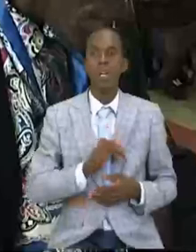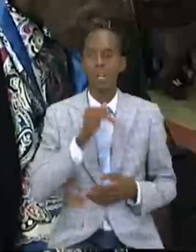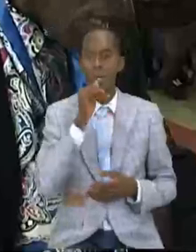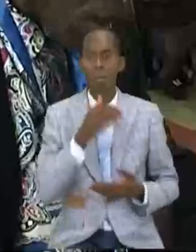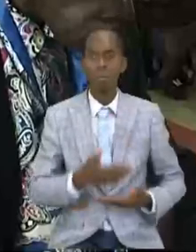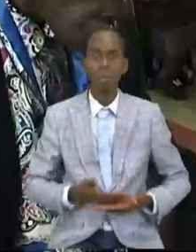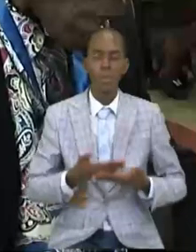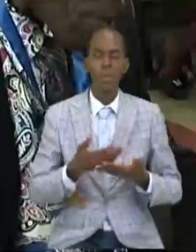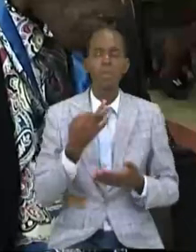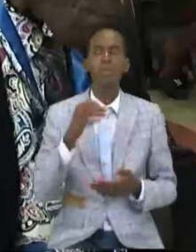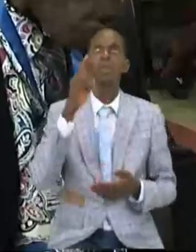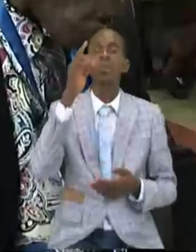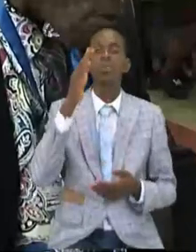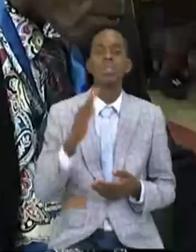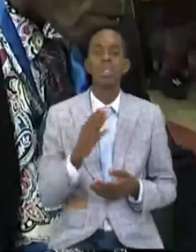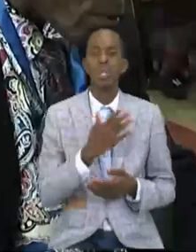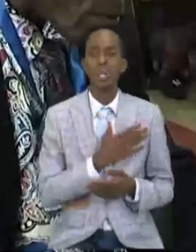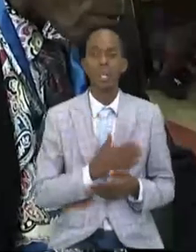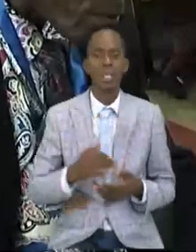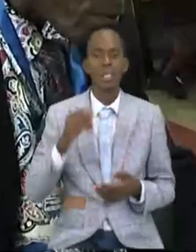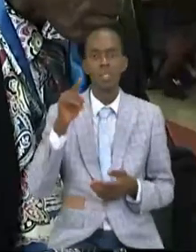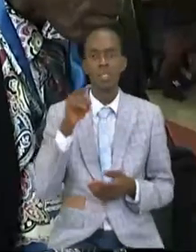je suis né de Dieu.